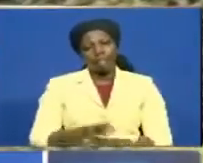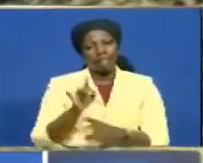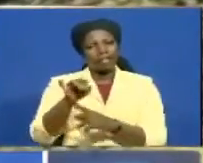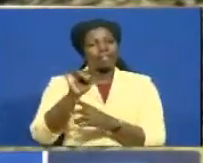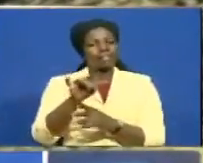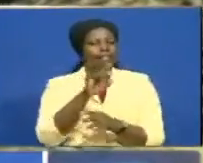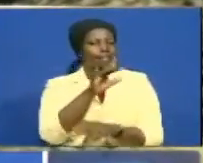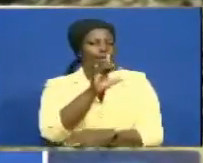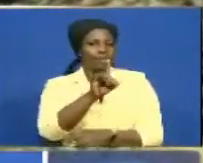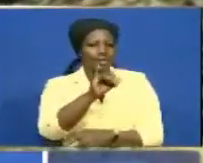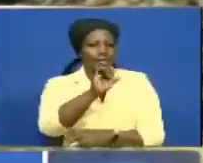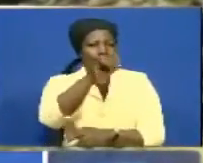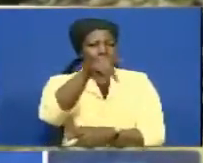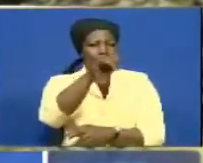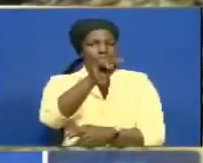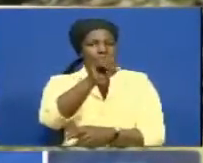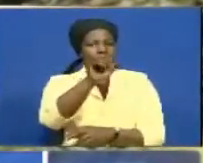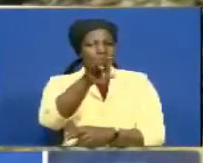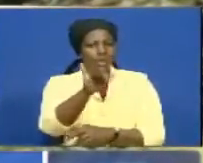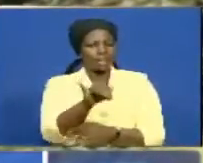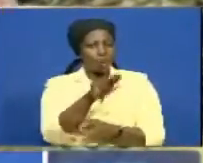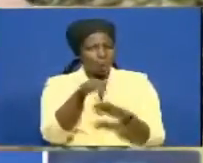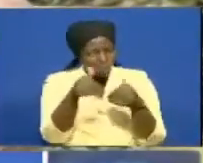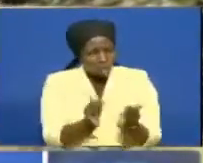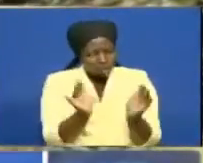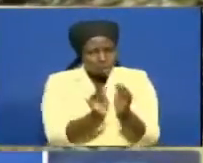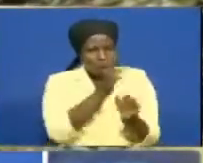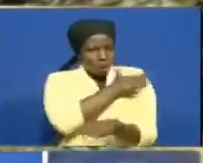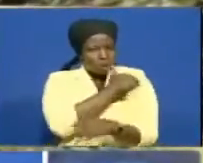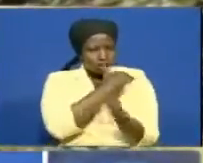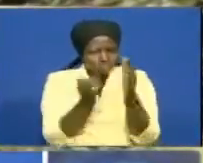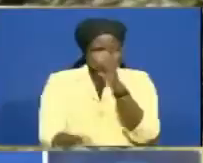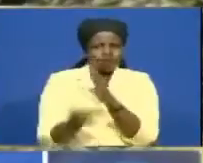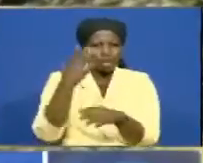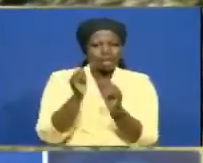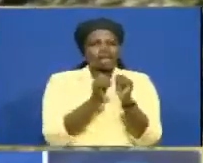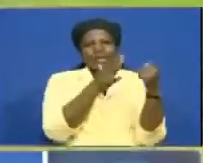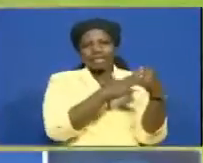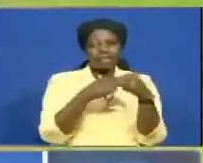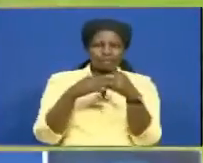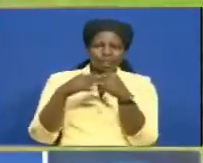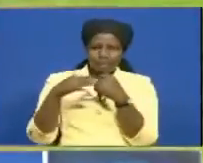ilifunguliwa 1969 na late Dr. Julius Gikonyo Kiano.